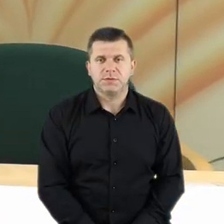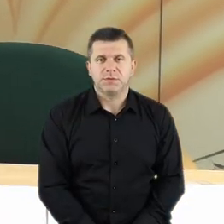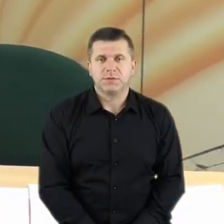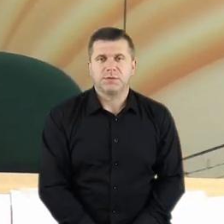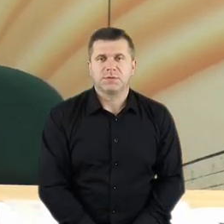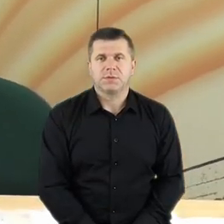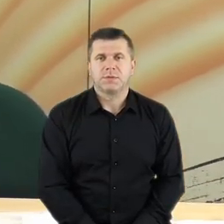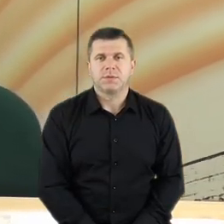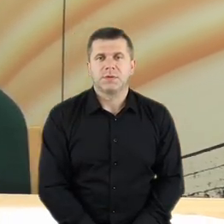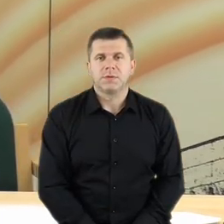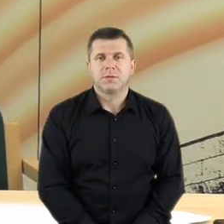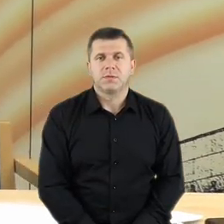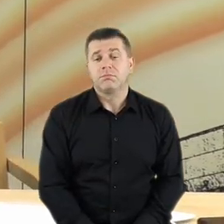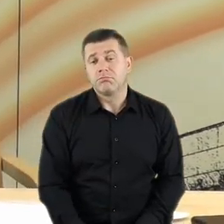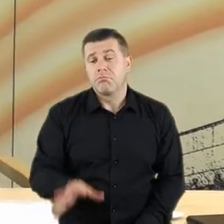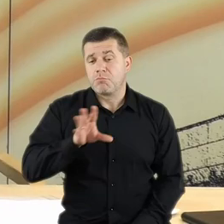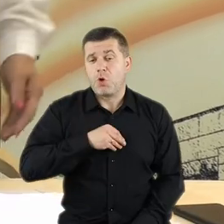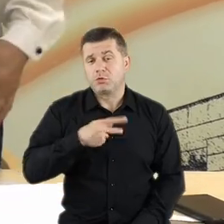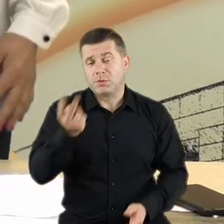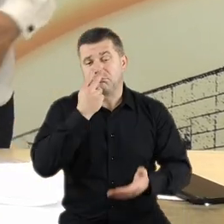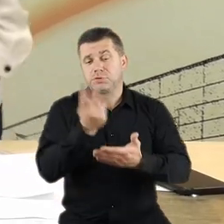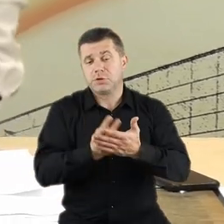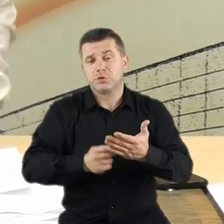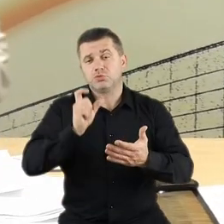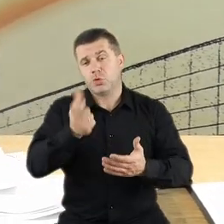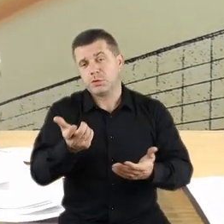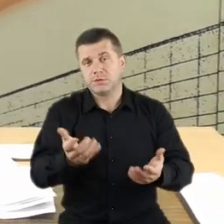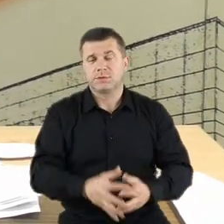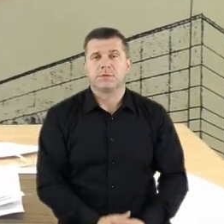A może wam przeczytam coś jeszcze co